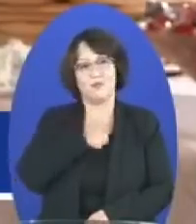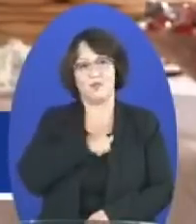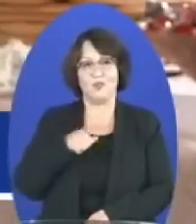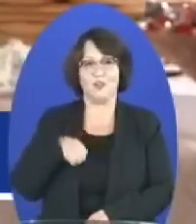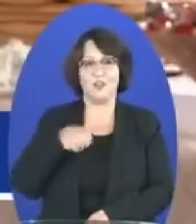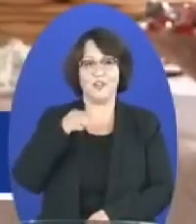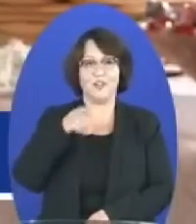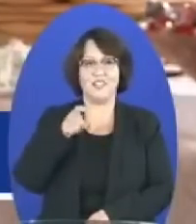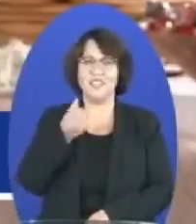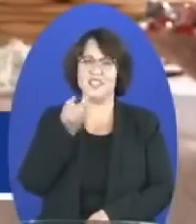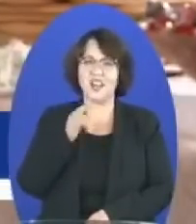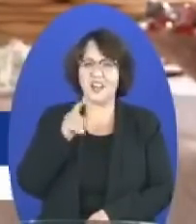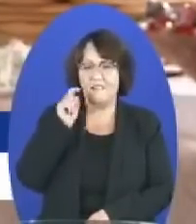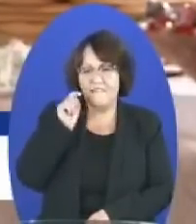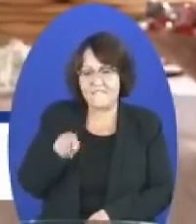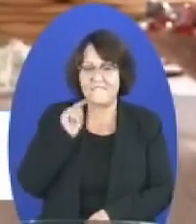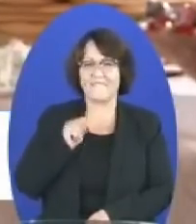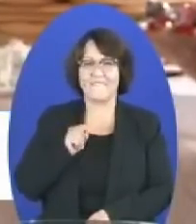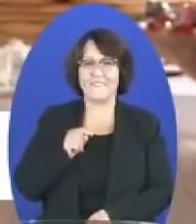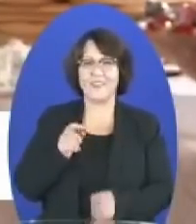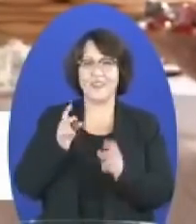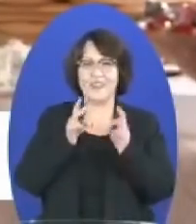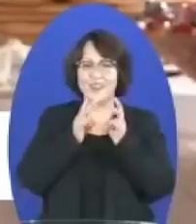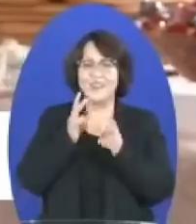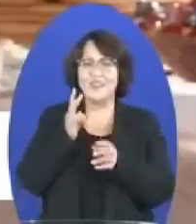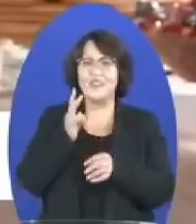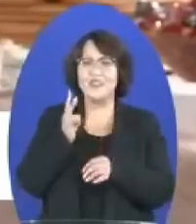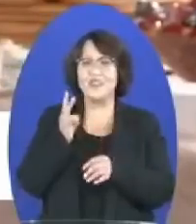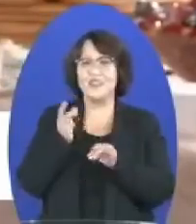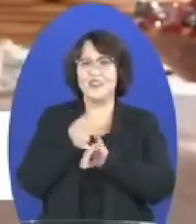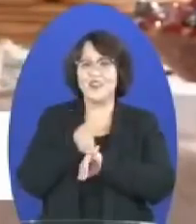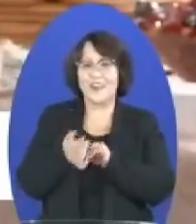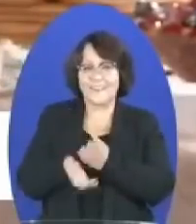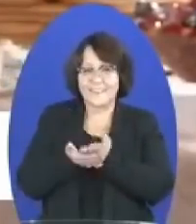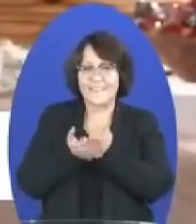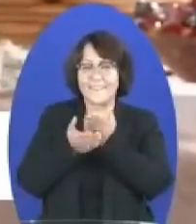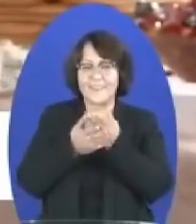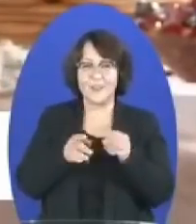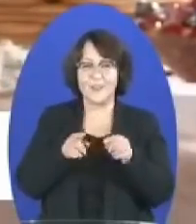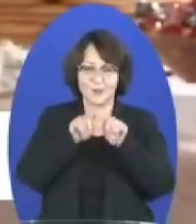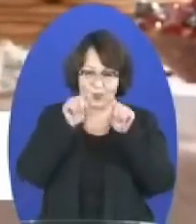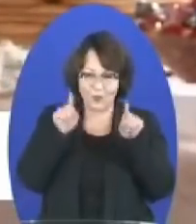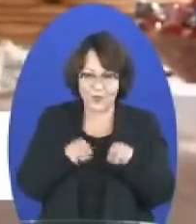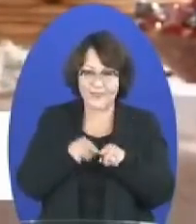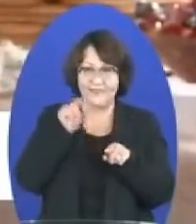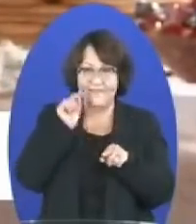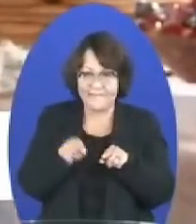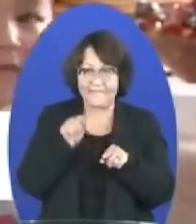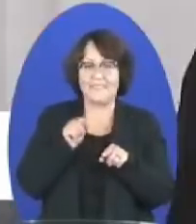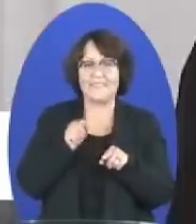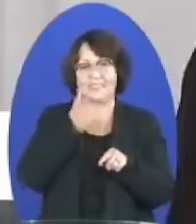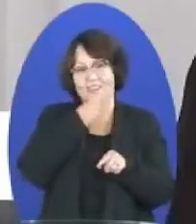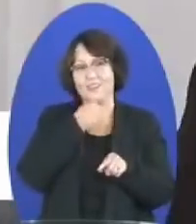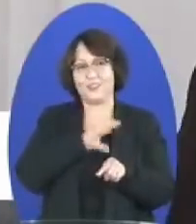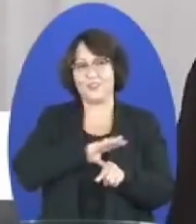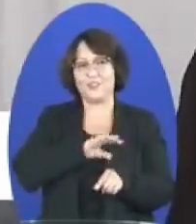те. Тэр мөрөн дээр нь юм дарс зүрхмөрх дарддаг юм уу те. Тиймэрхүү л юм биш. Та тийм надад бол сайхан